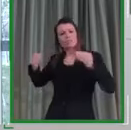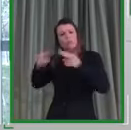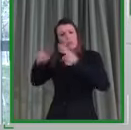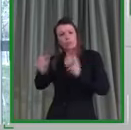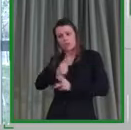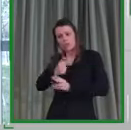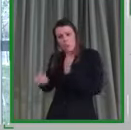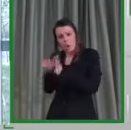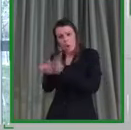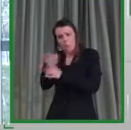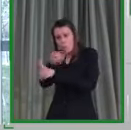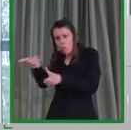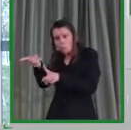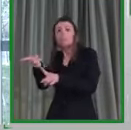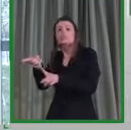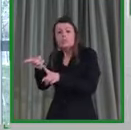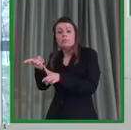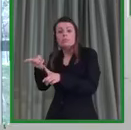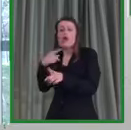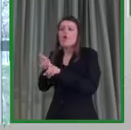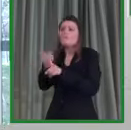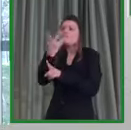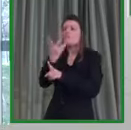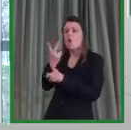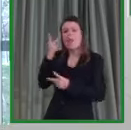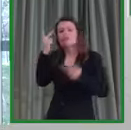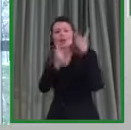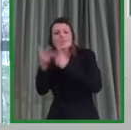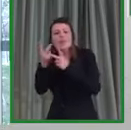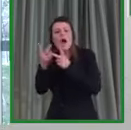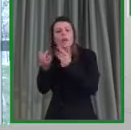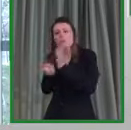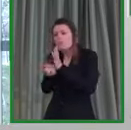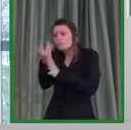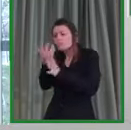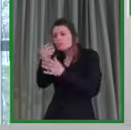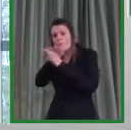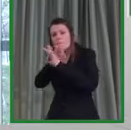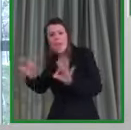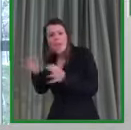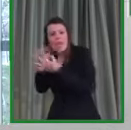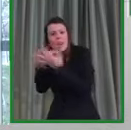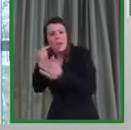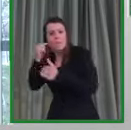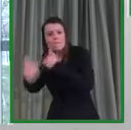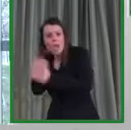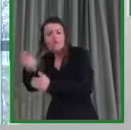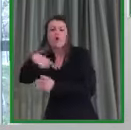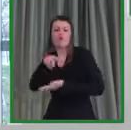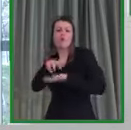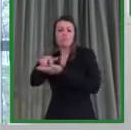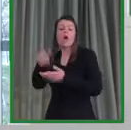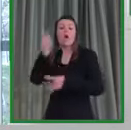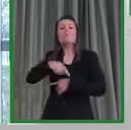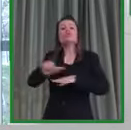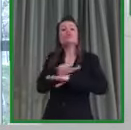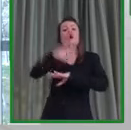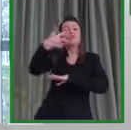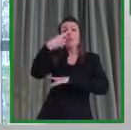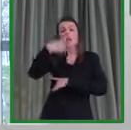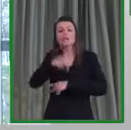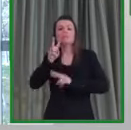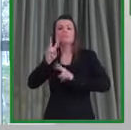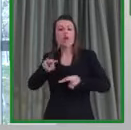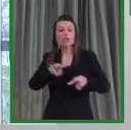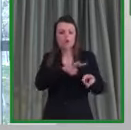e ricercano come realizzarli meglio finanziamo anche il software software necessari al monitoraggio quant'altro chi ci può aiutare